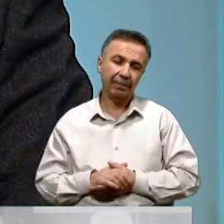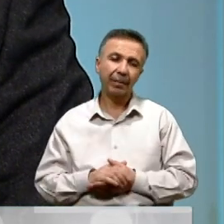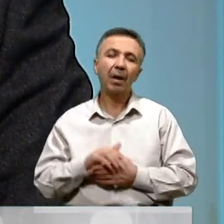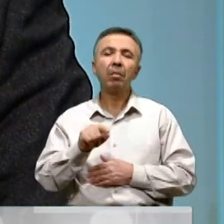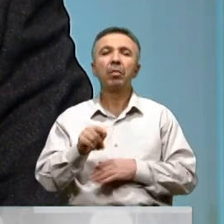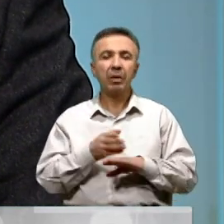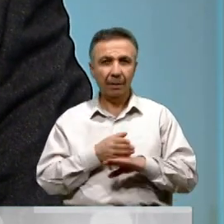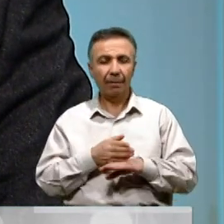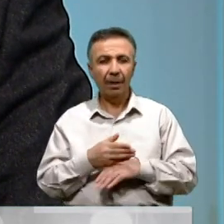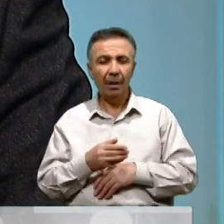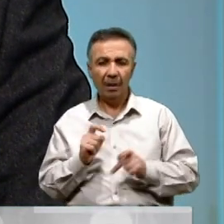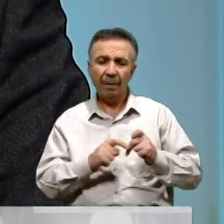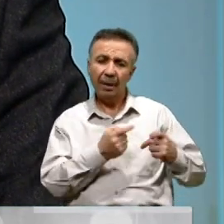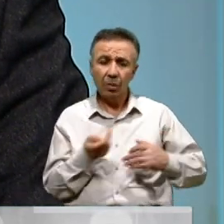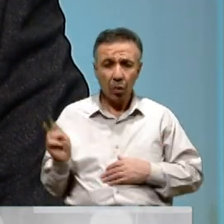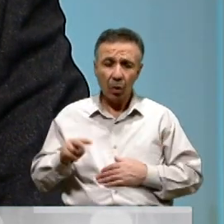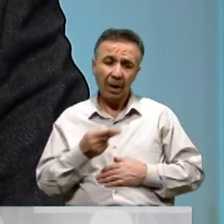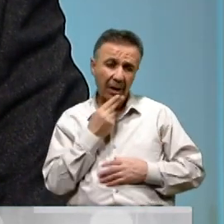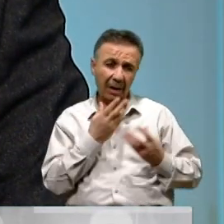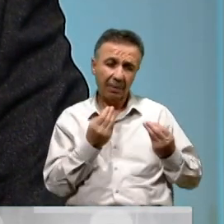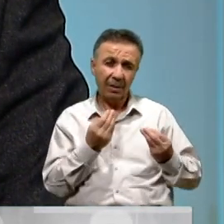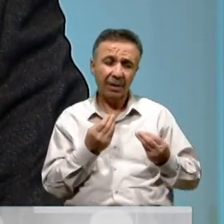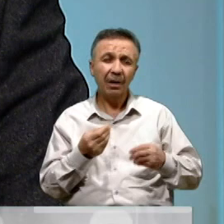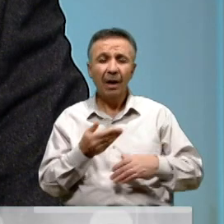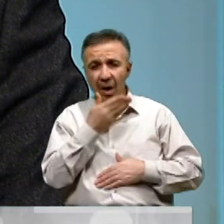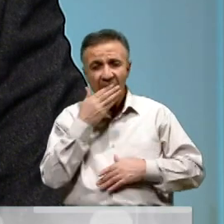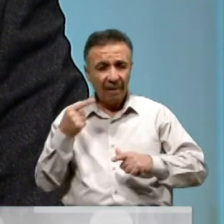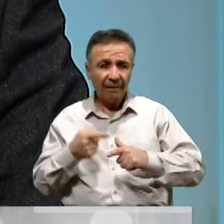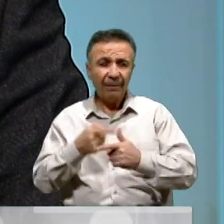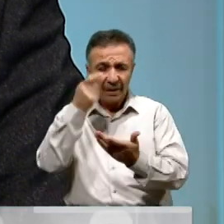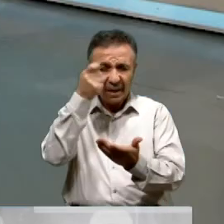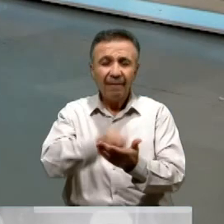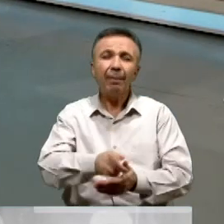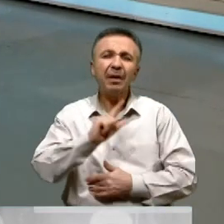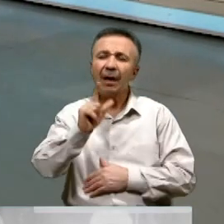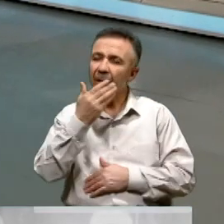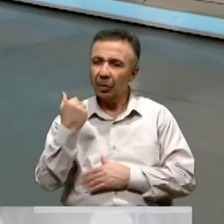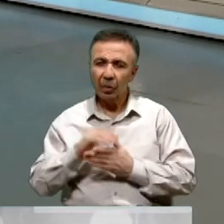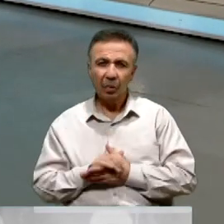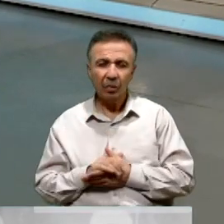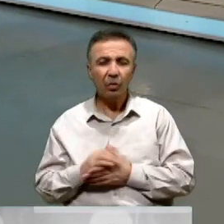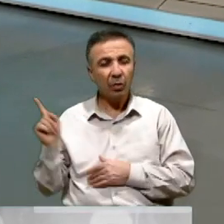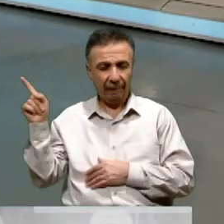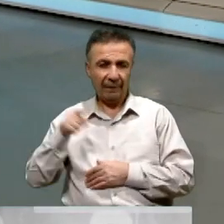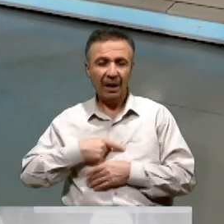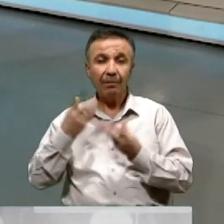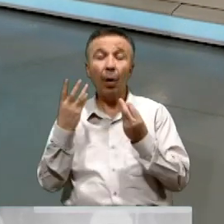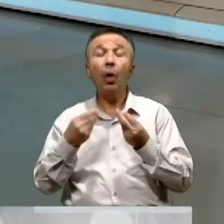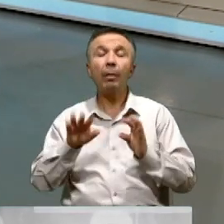bakımdan rahmetli olan hanımefendi için fitre verilmesi gerekmez. Üzerine vacip